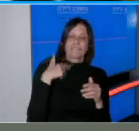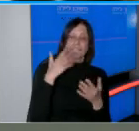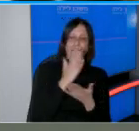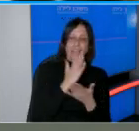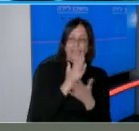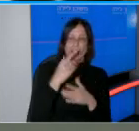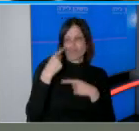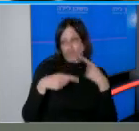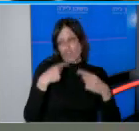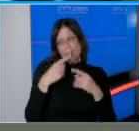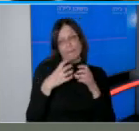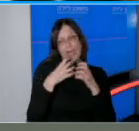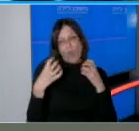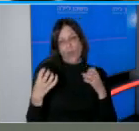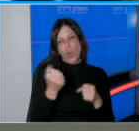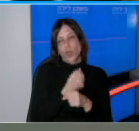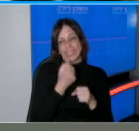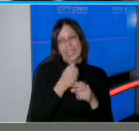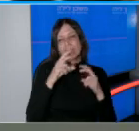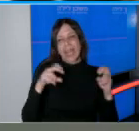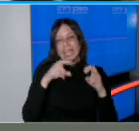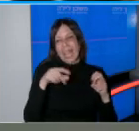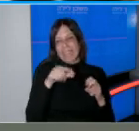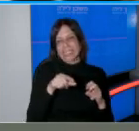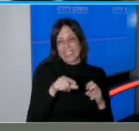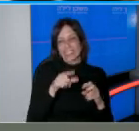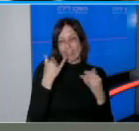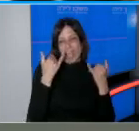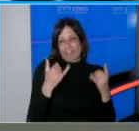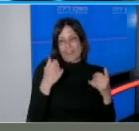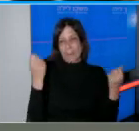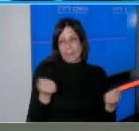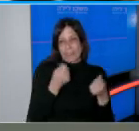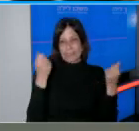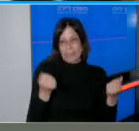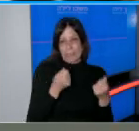וכבר שנים ארוכות עוסקת במחקר הזה שעכשיו התפרסם.